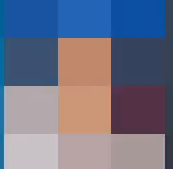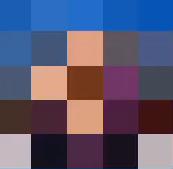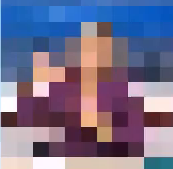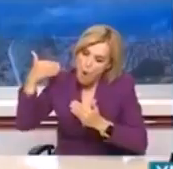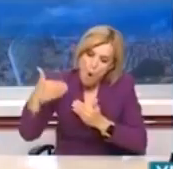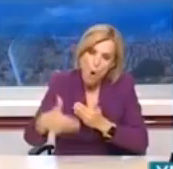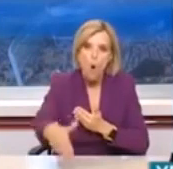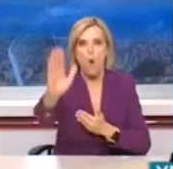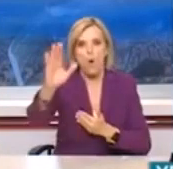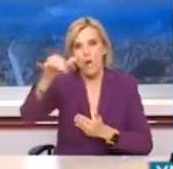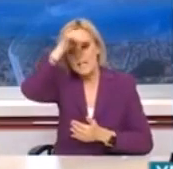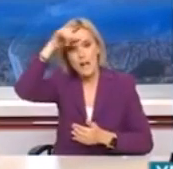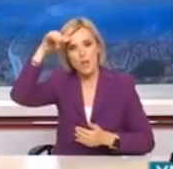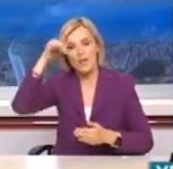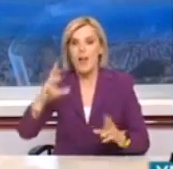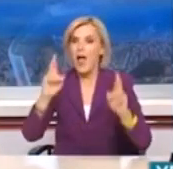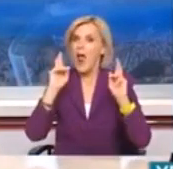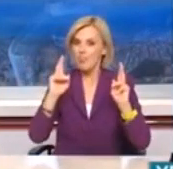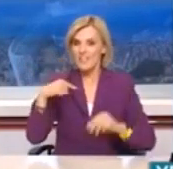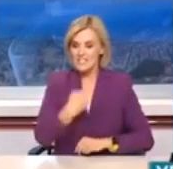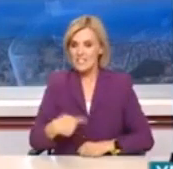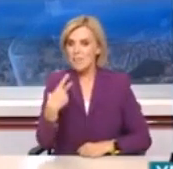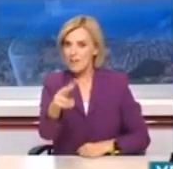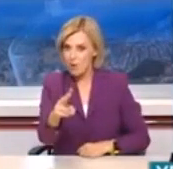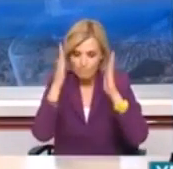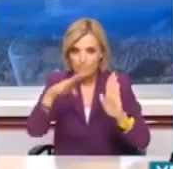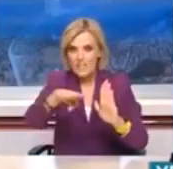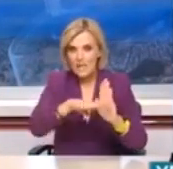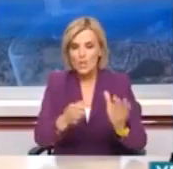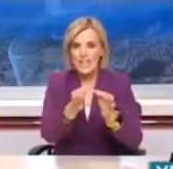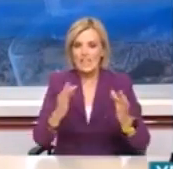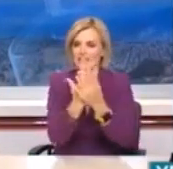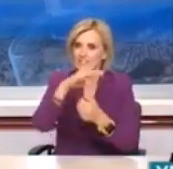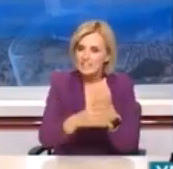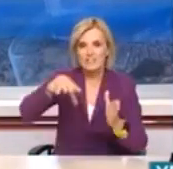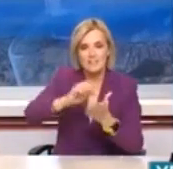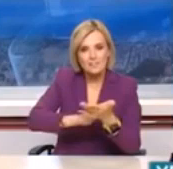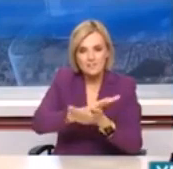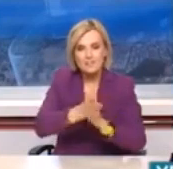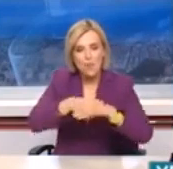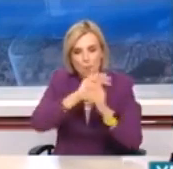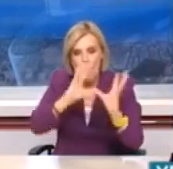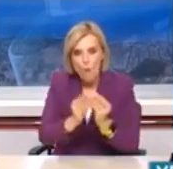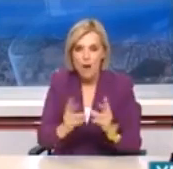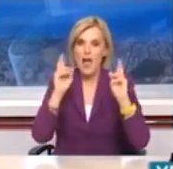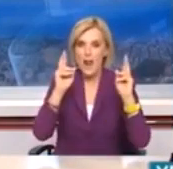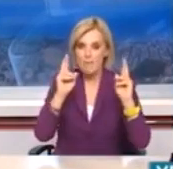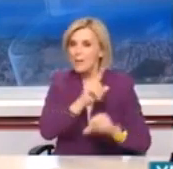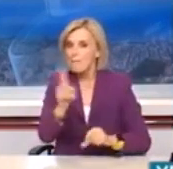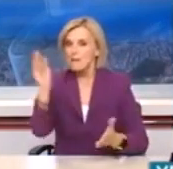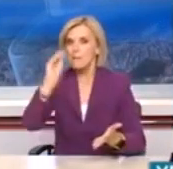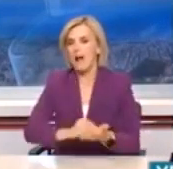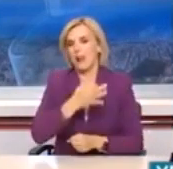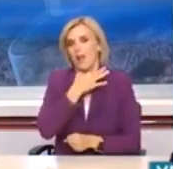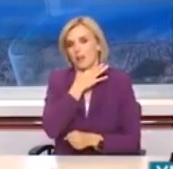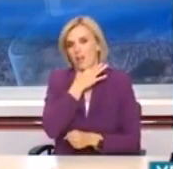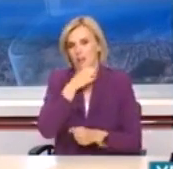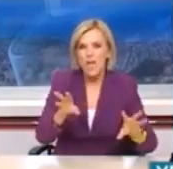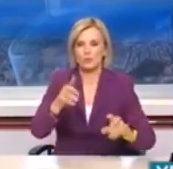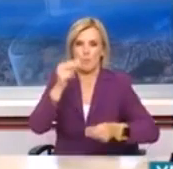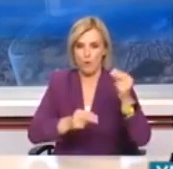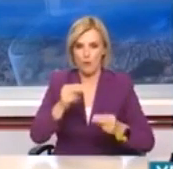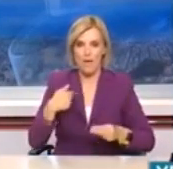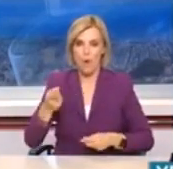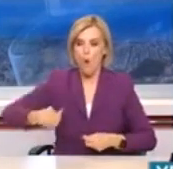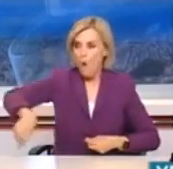Κάτω στο λουλί, το λουλάκι μας! Θα μέτρα που λέμε τόσο καιρό. Και ας ευχηθούμε, τηρώντας αυτά τα μέτρα, να μην χρειαστεί να επανέλθουμε σε έκτακτες ή τακτικές κλιμακτικές